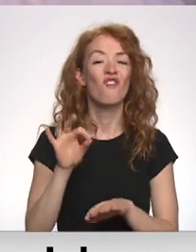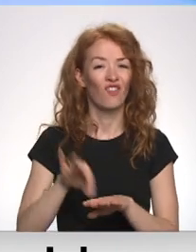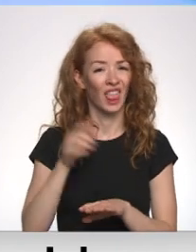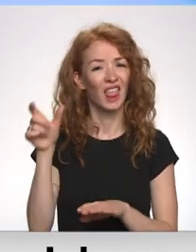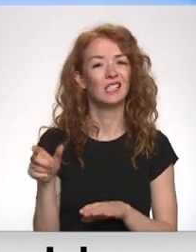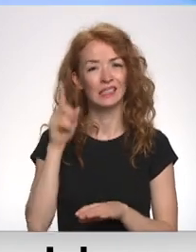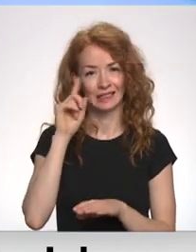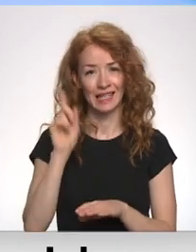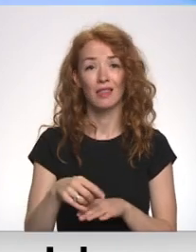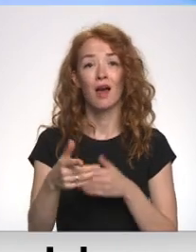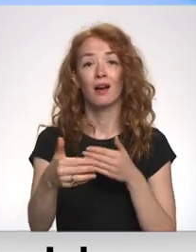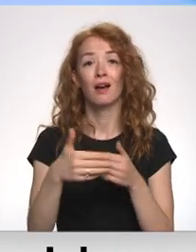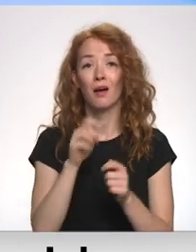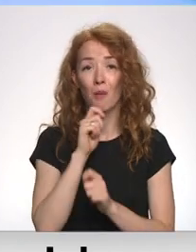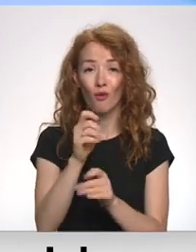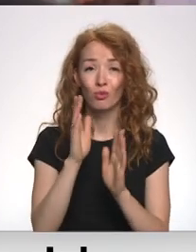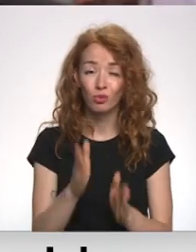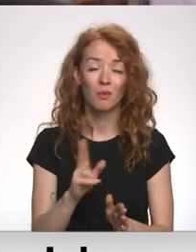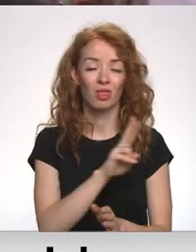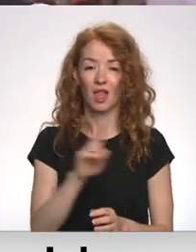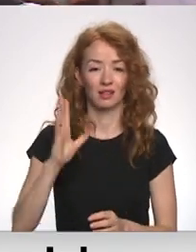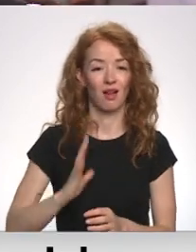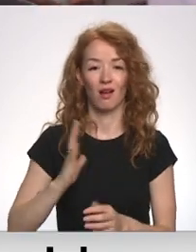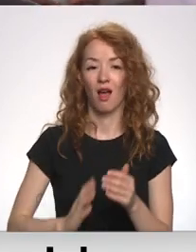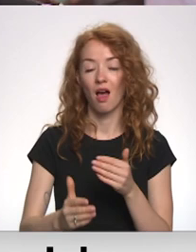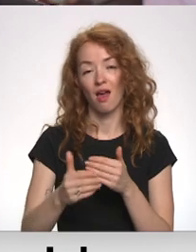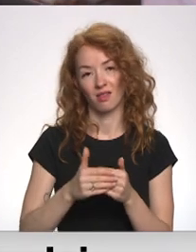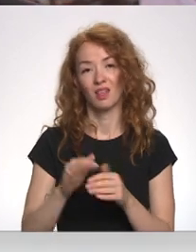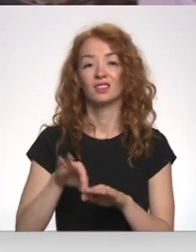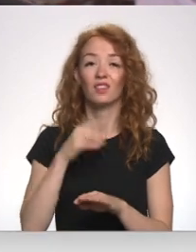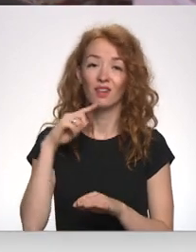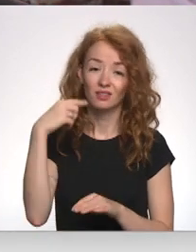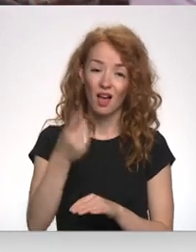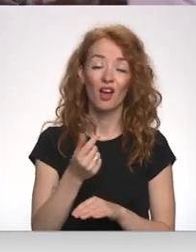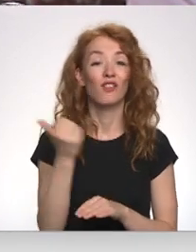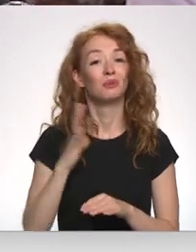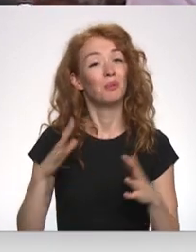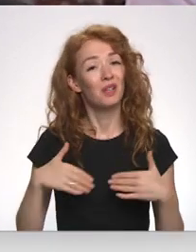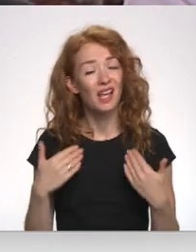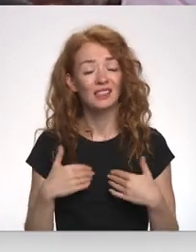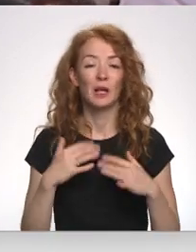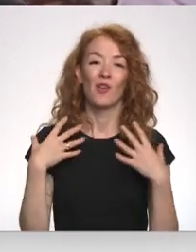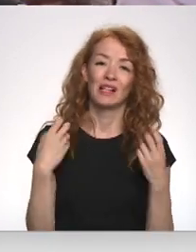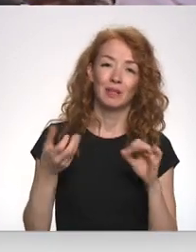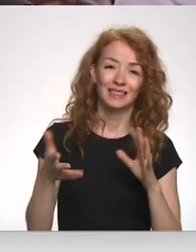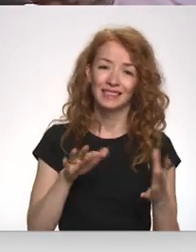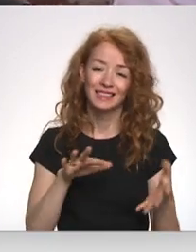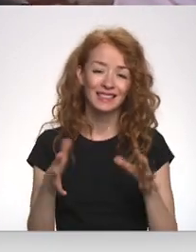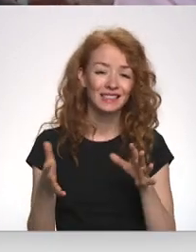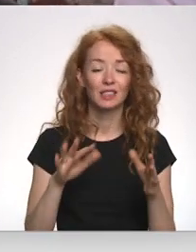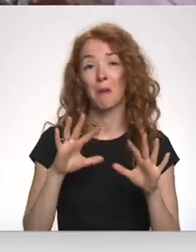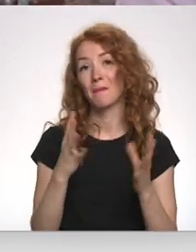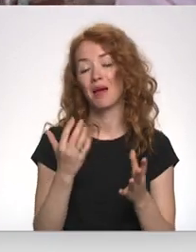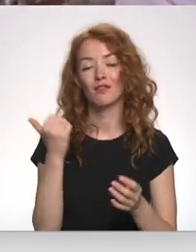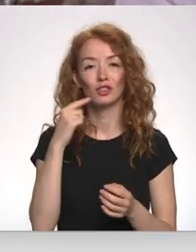par gaidām obalvojumu, taču nesagaidīja to. Viņš jau var bija priecīgs, viņam ar to veselību bija kā bija, bet viņš